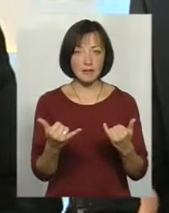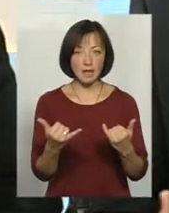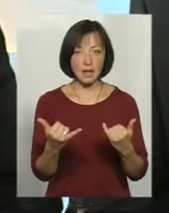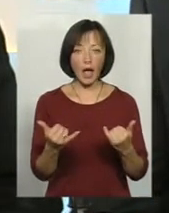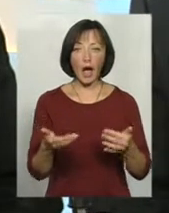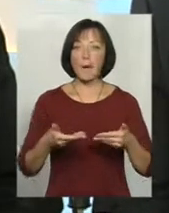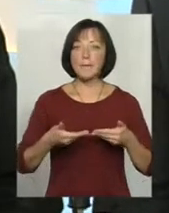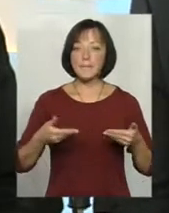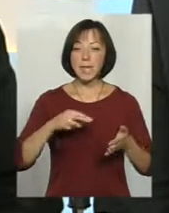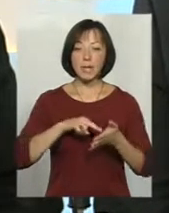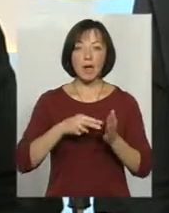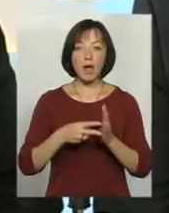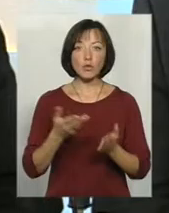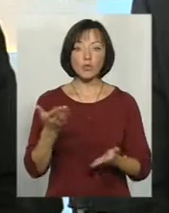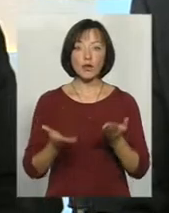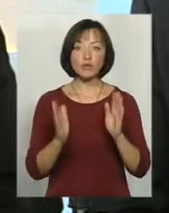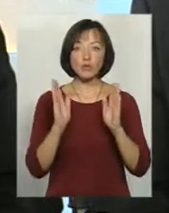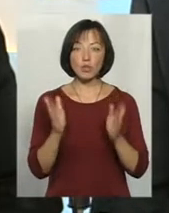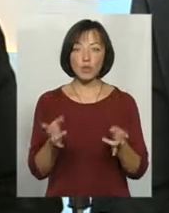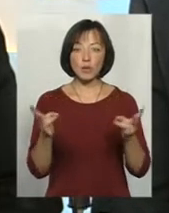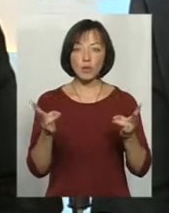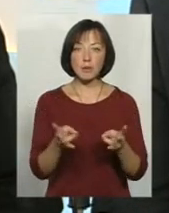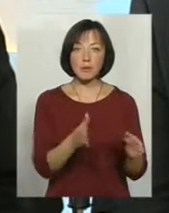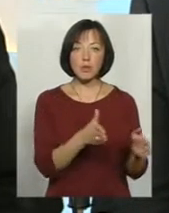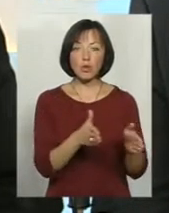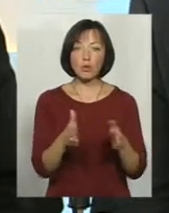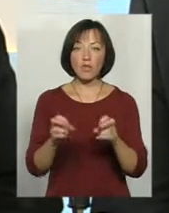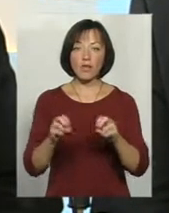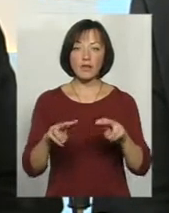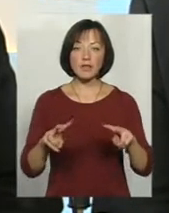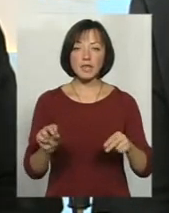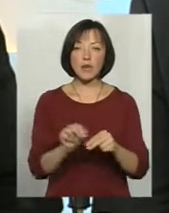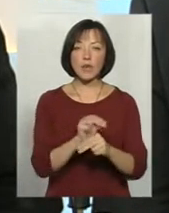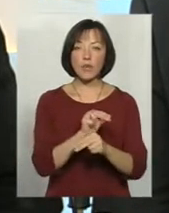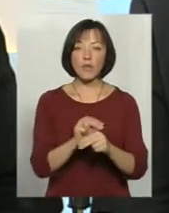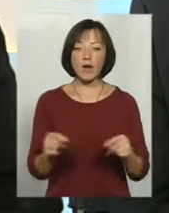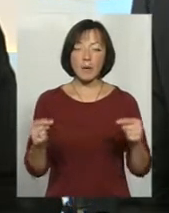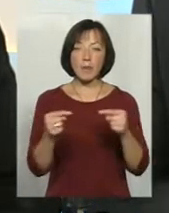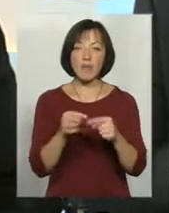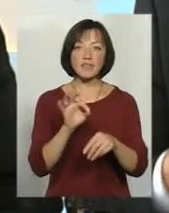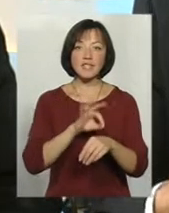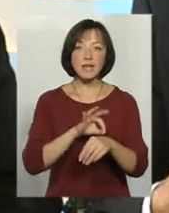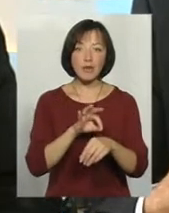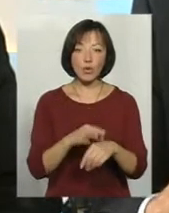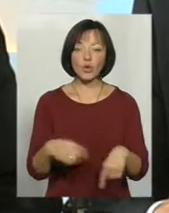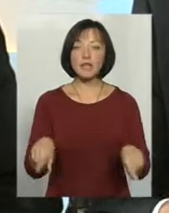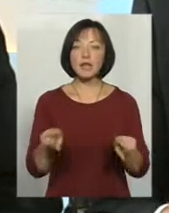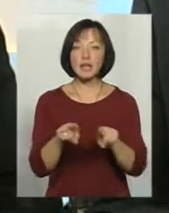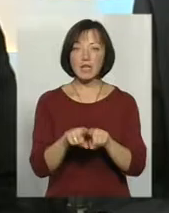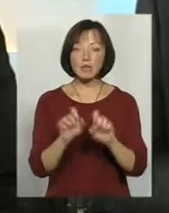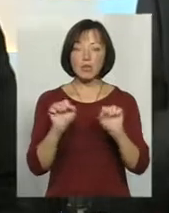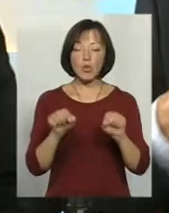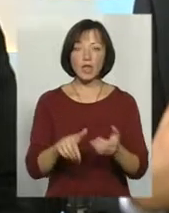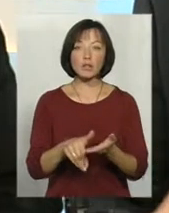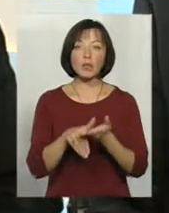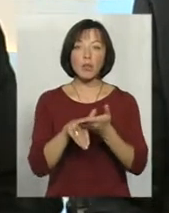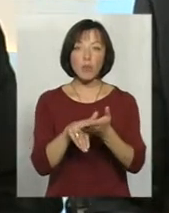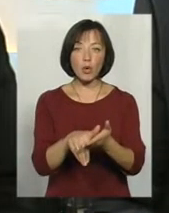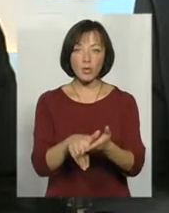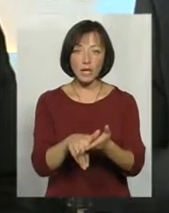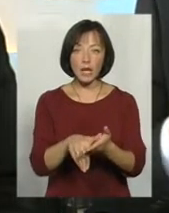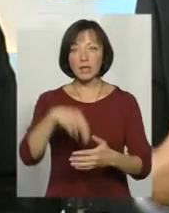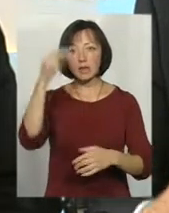Ми плануємо, якщо буде потрібно підготовка якогось фахівця для лікування певних захворювань, що ми теж могли йому допомогти пройти